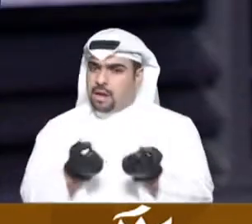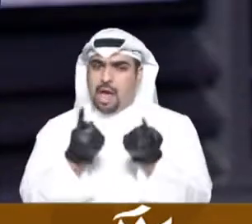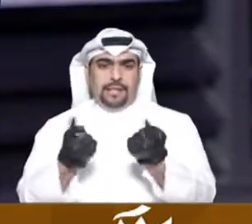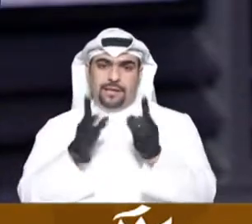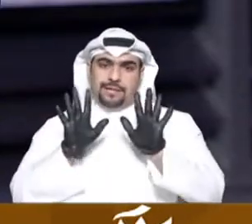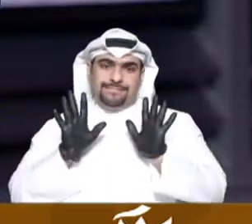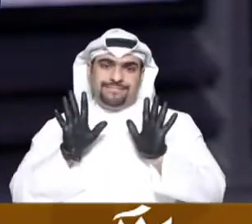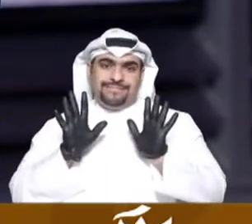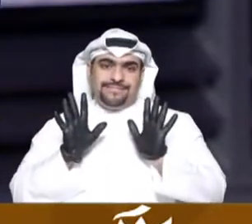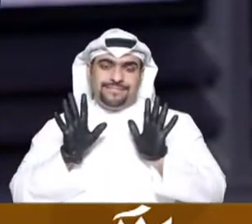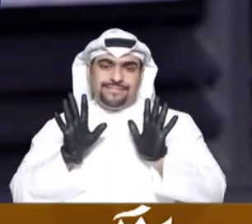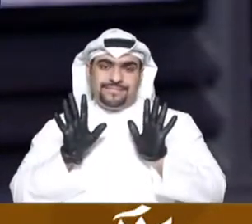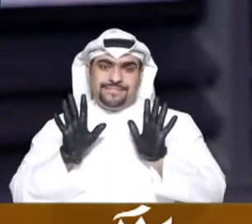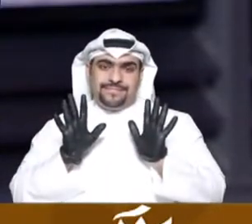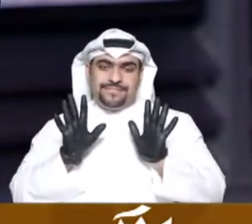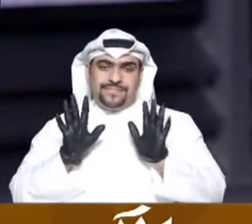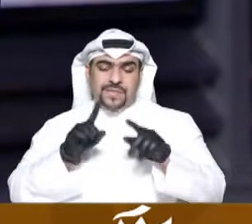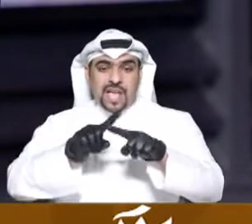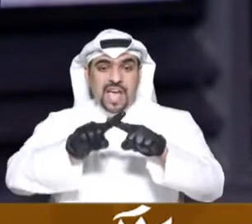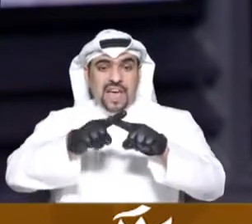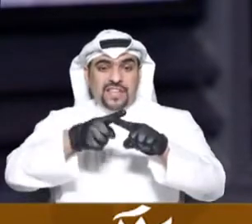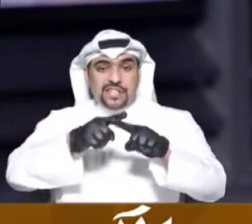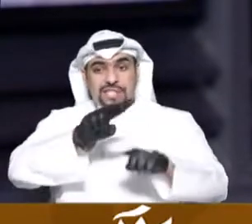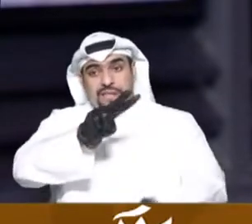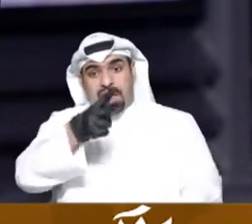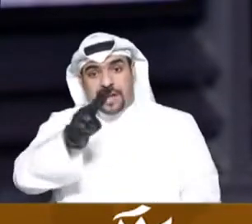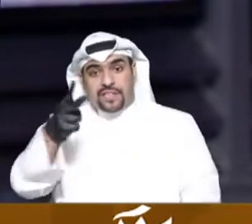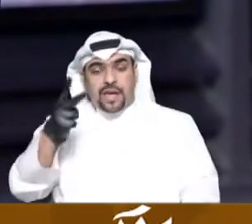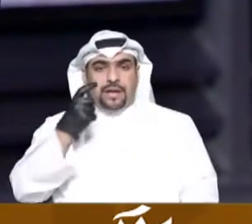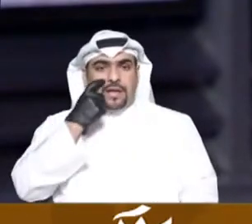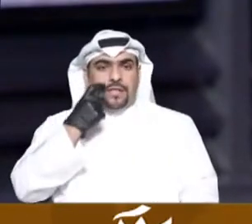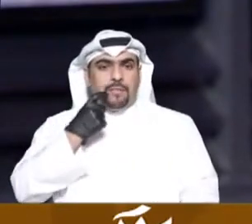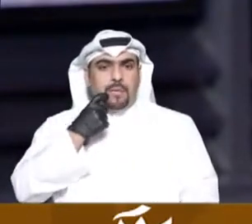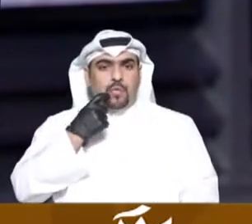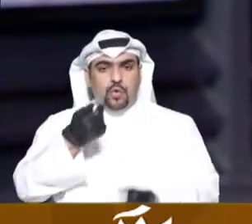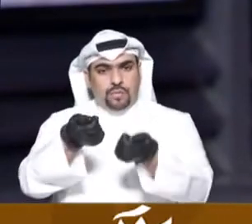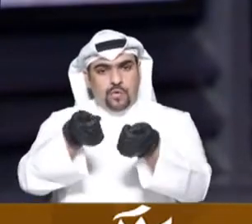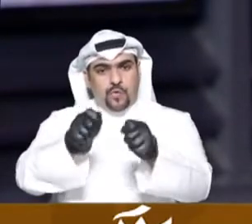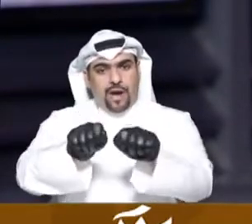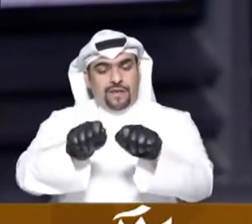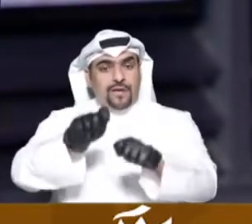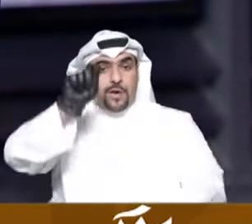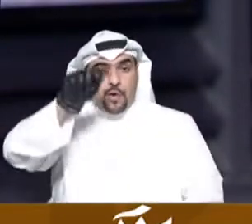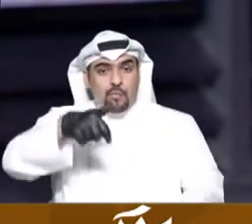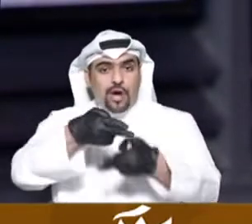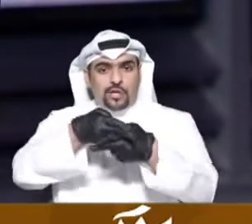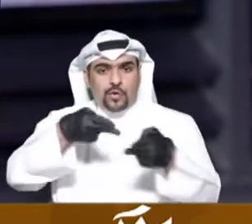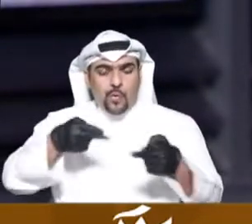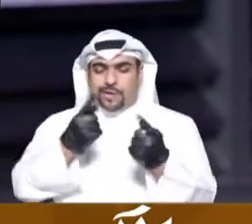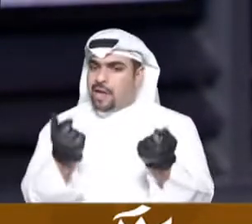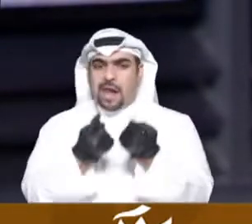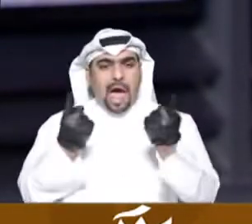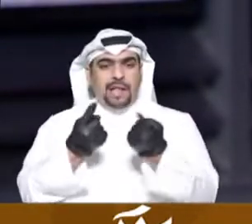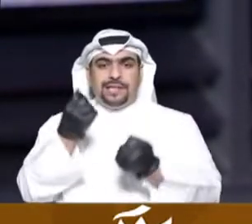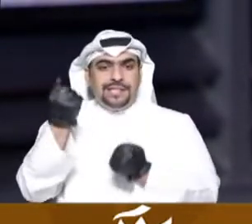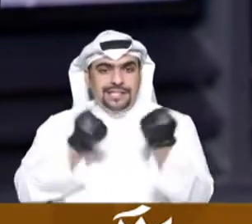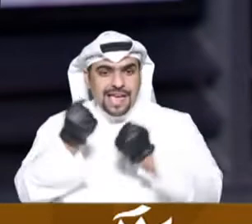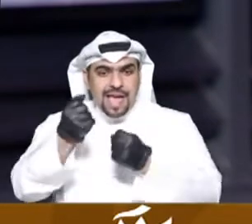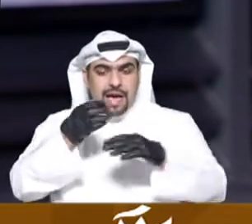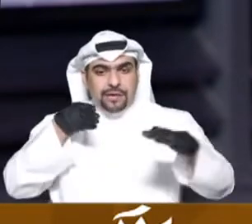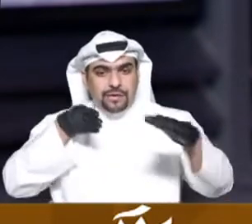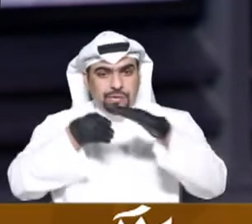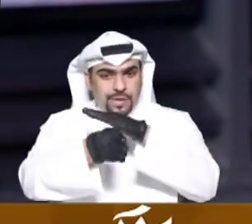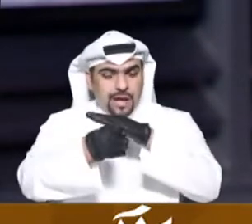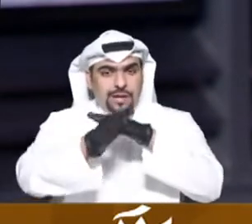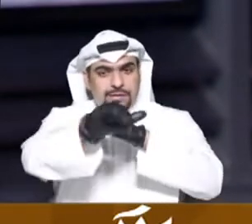وبالنسبه كتواجدنا هناك موجودين لحمايتهم، احنا موجودين في هذه المنطقه لحمايتهم، اي شيء قاعد يحتاجونه